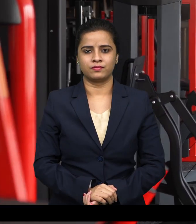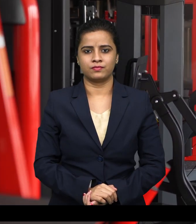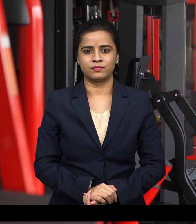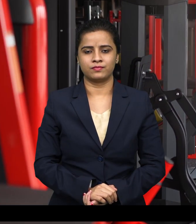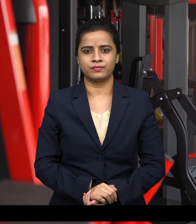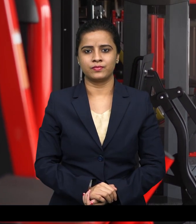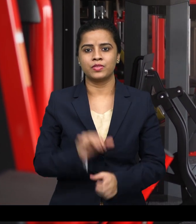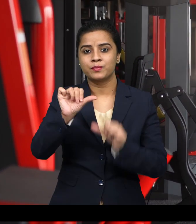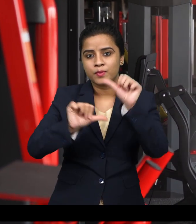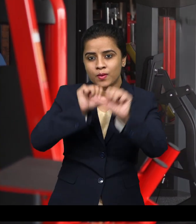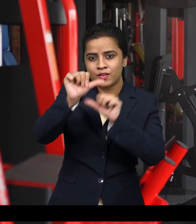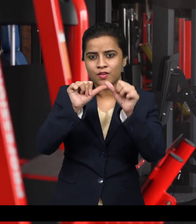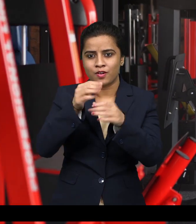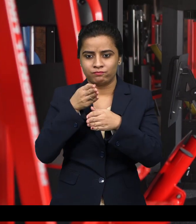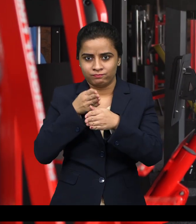कीटनाशक,